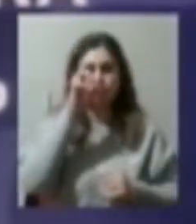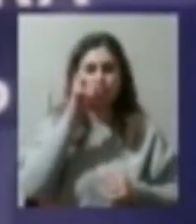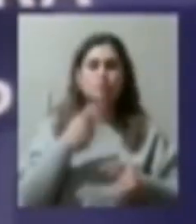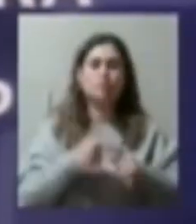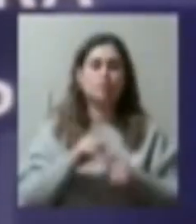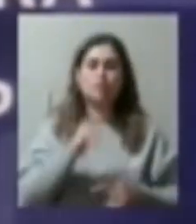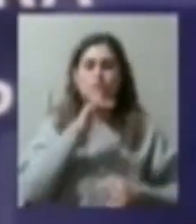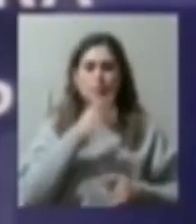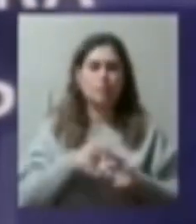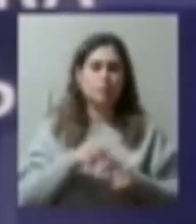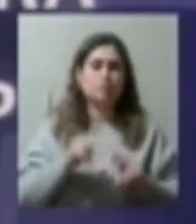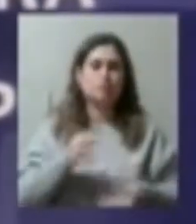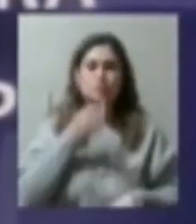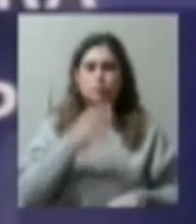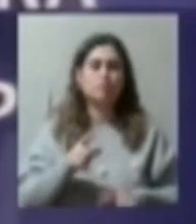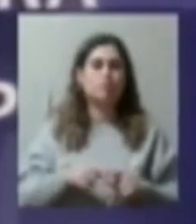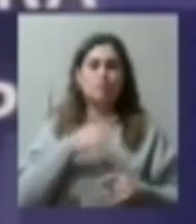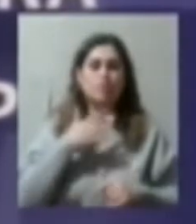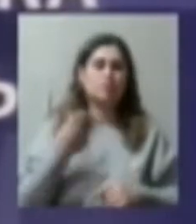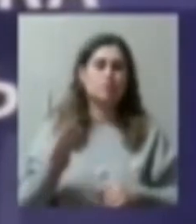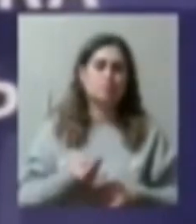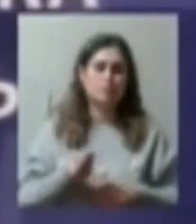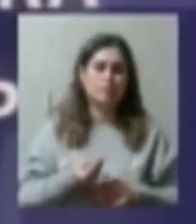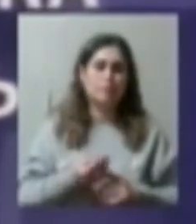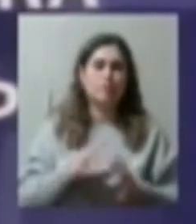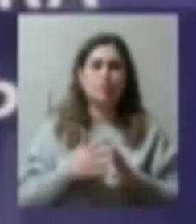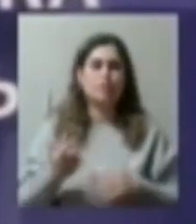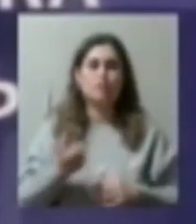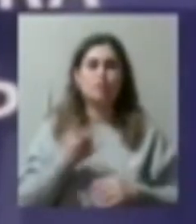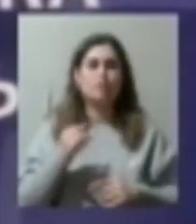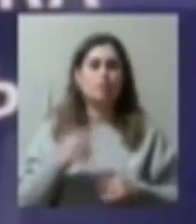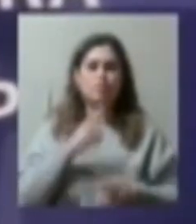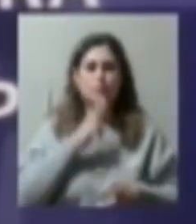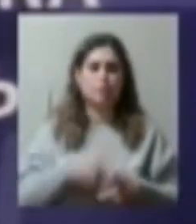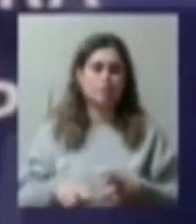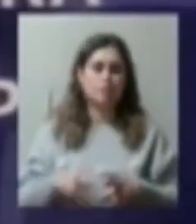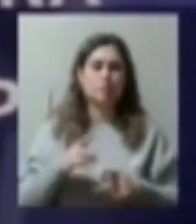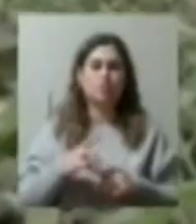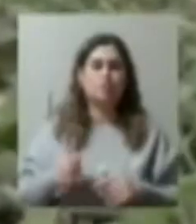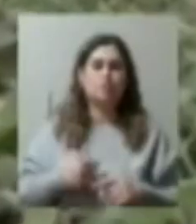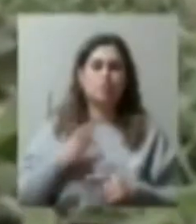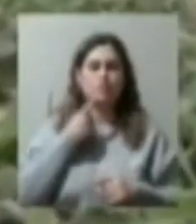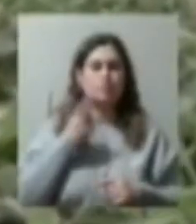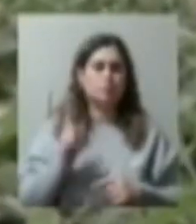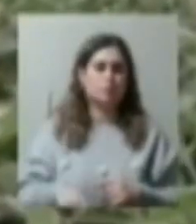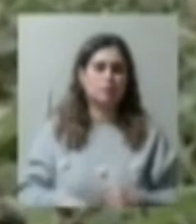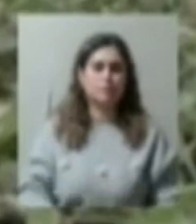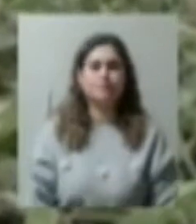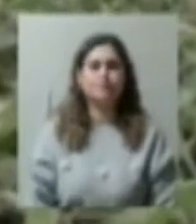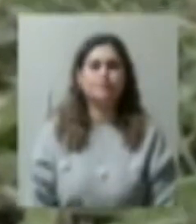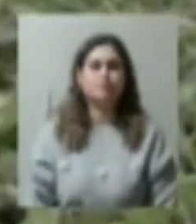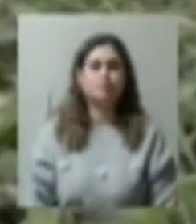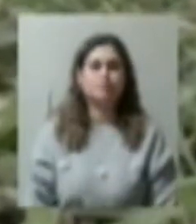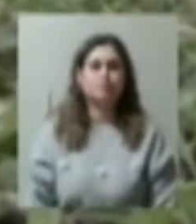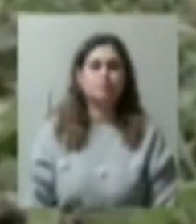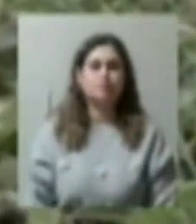час, чесно кажучи, багато земель сільські ради втратили, на жаль, назавжди. Аліна Олефір, Григорій Шматко,